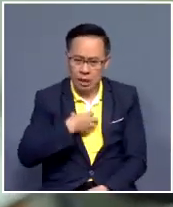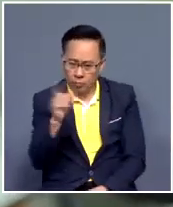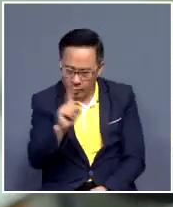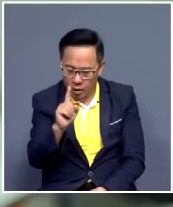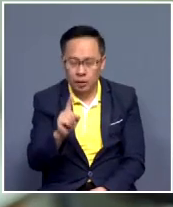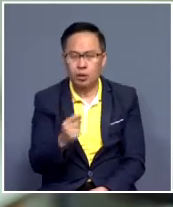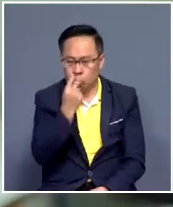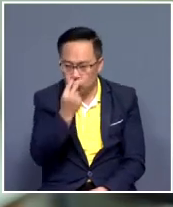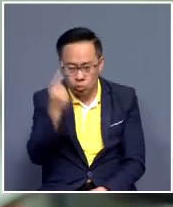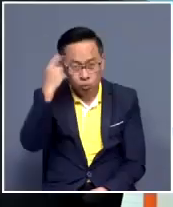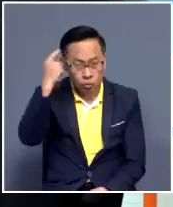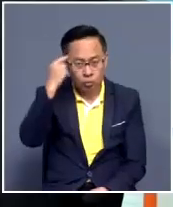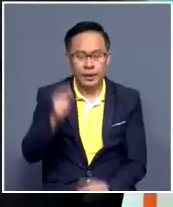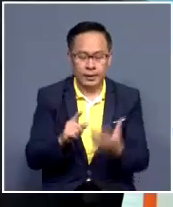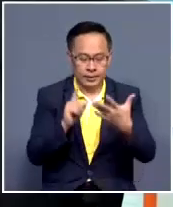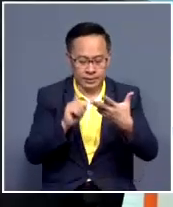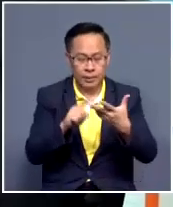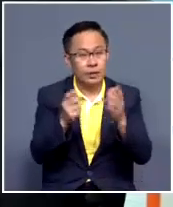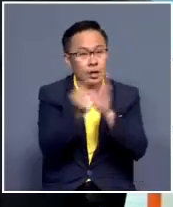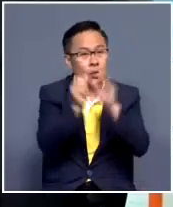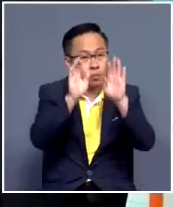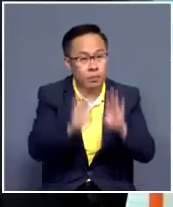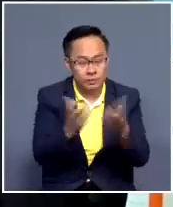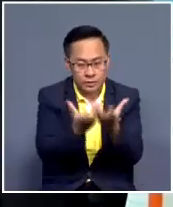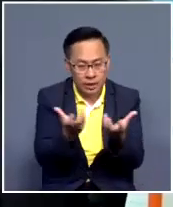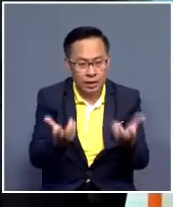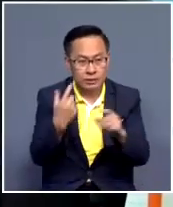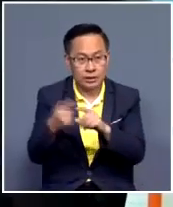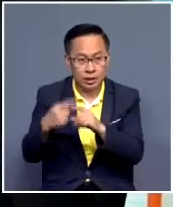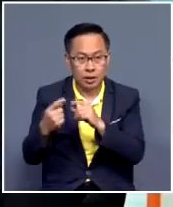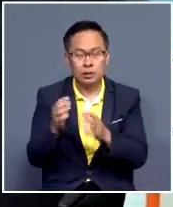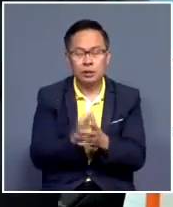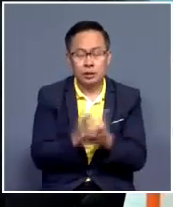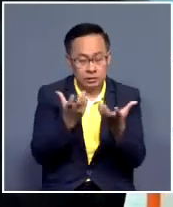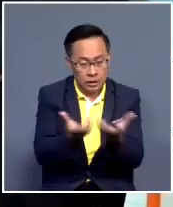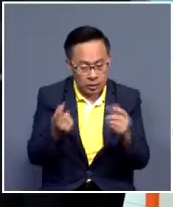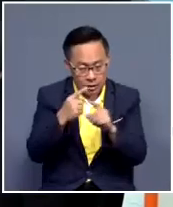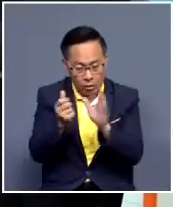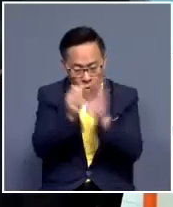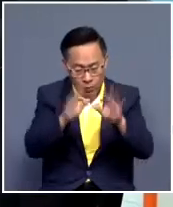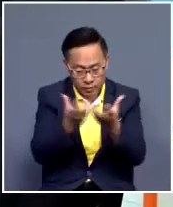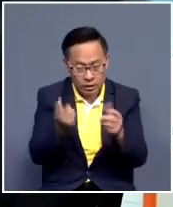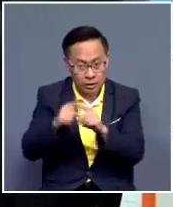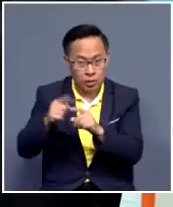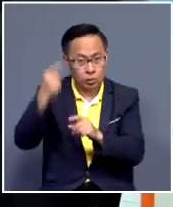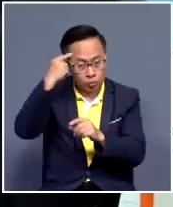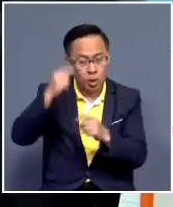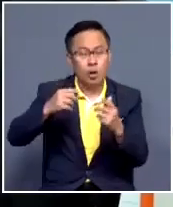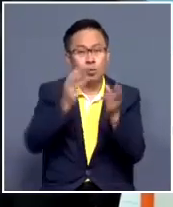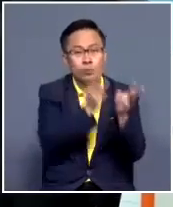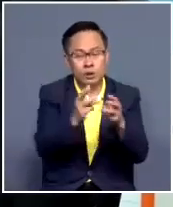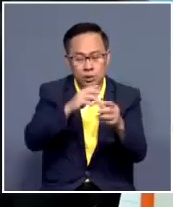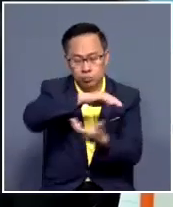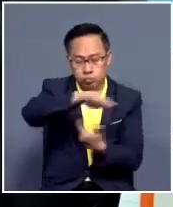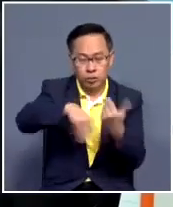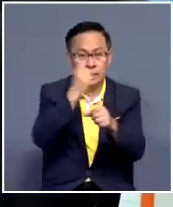าแล้วเนี่ยเราก็จนมาถึงเป็นการออกแบบพอออกแบบเราก็มาดูเกี่ยวกับโปรเซสเพื่อที่จะให้แบบผลิตได้ตามออกแบบจนไปถึงแบบถึงมือของ